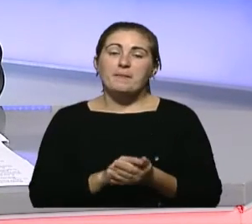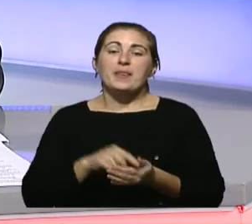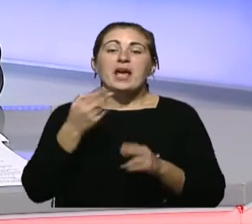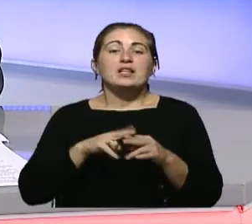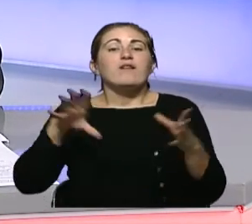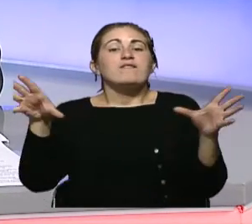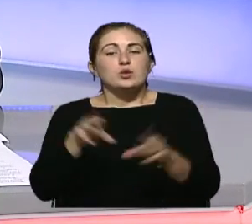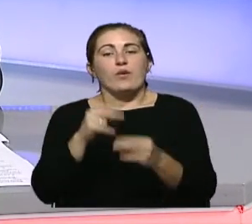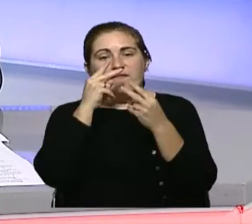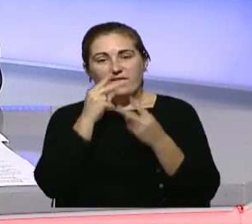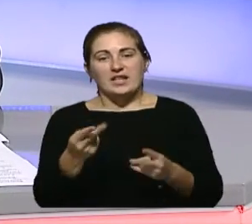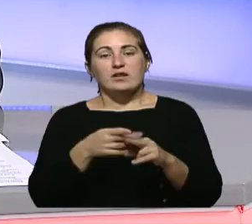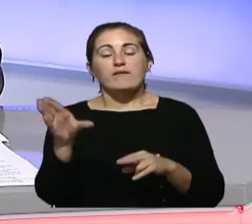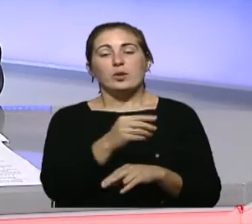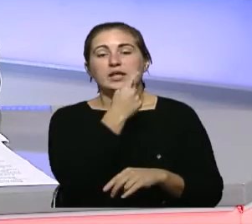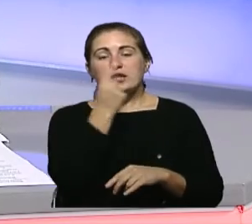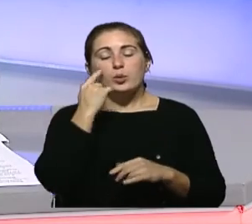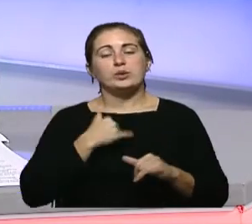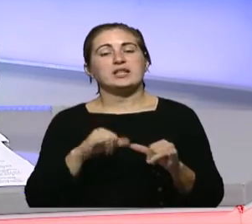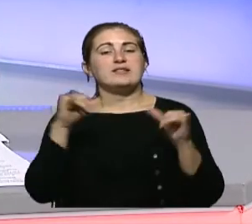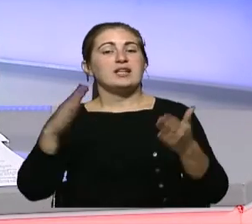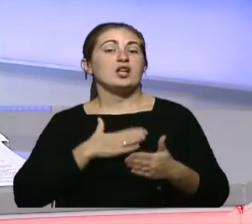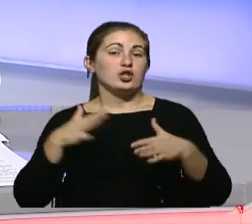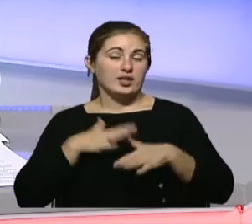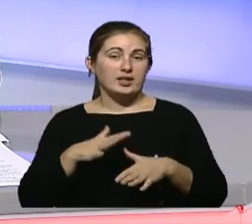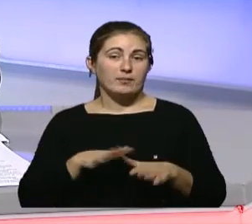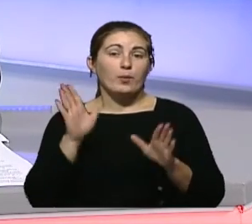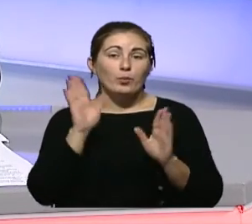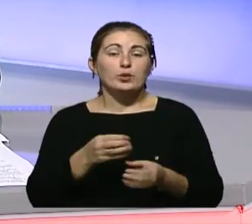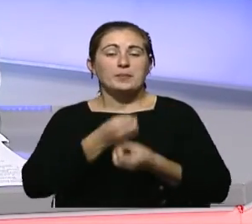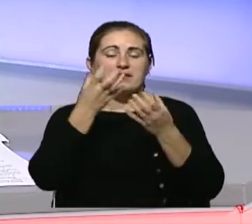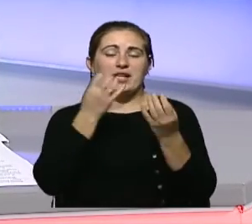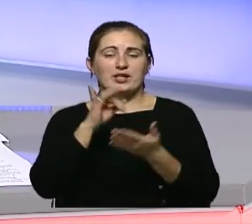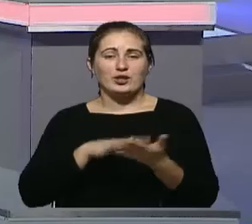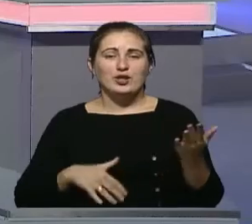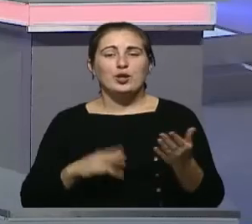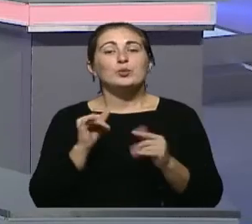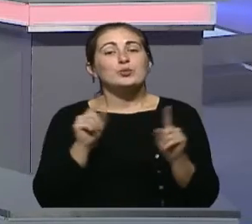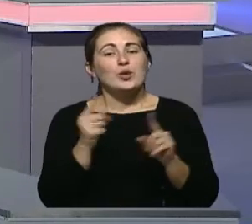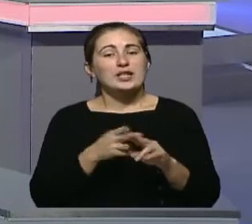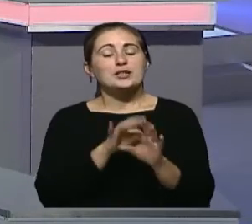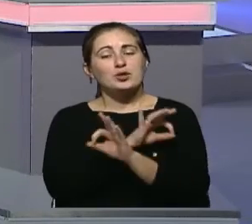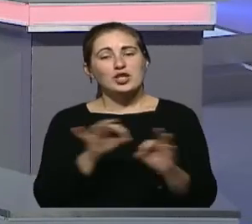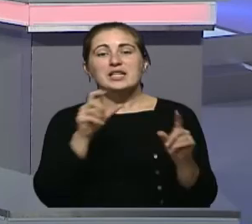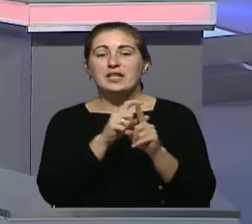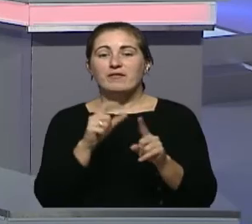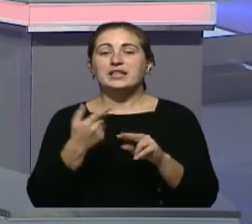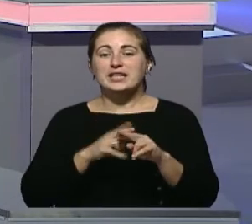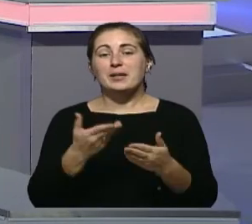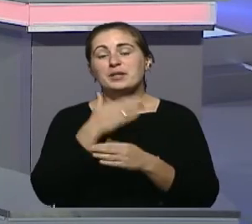все видно, да, это все на глазах у нас развивается наш Крым. Пусть процветает и дальше. Ну что ж, это замечательные слова, и на